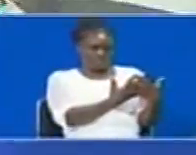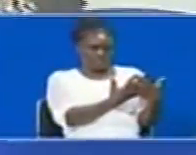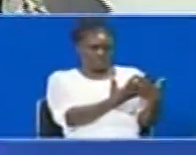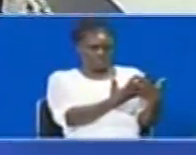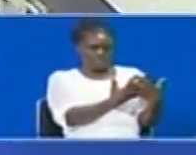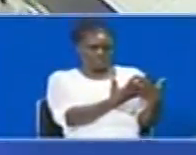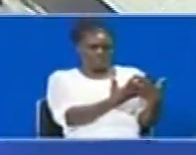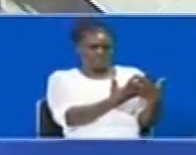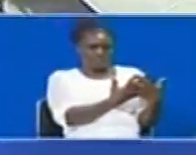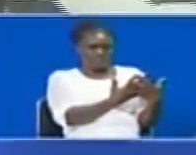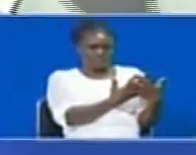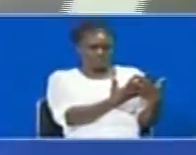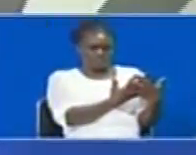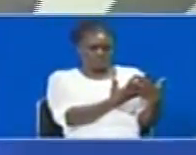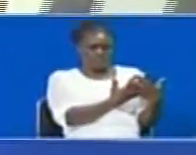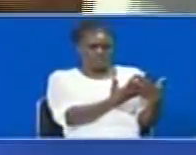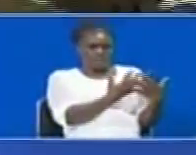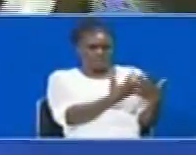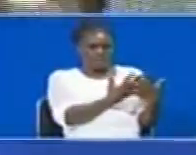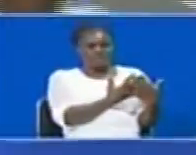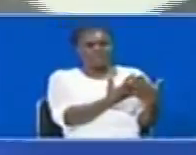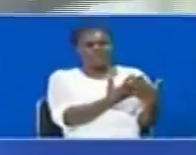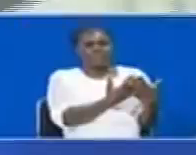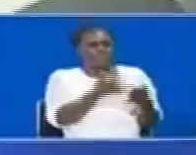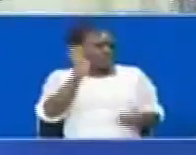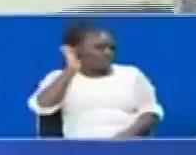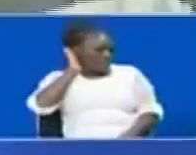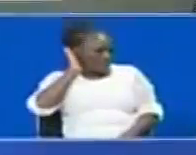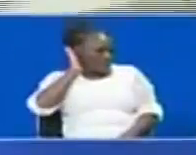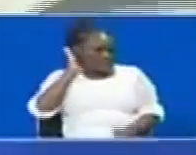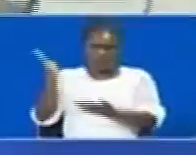katika gereza la Langata. Hebu tuwasikize.